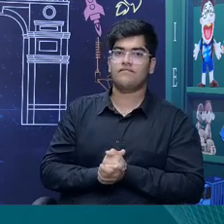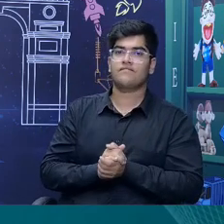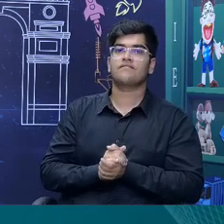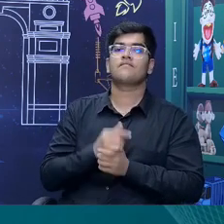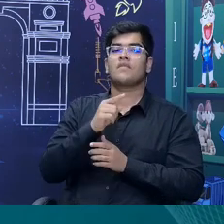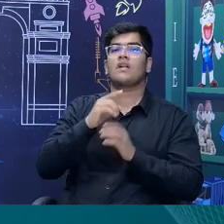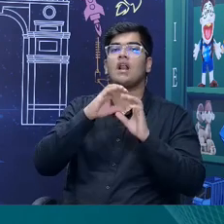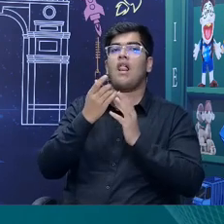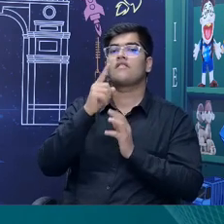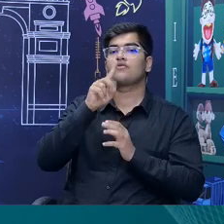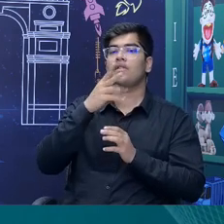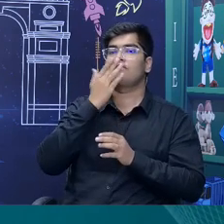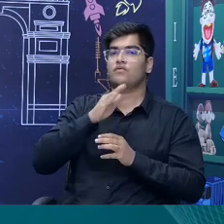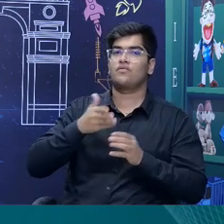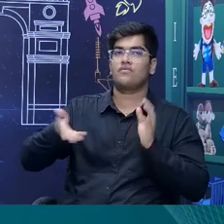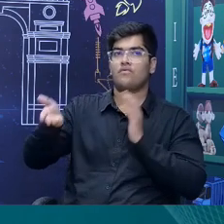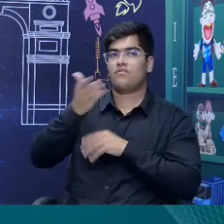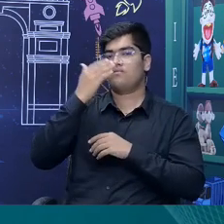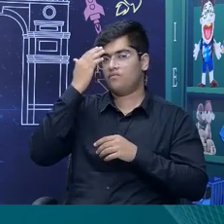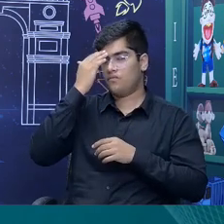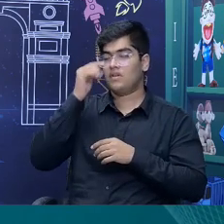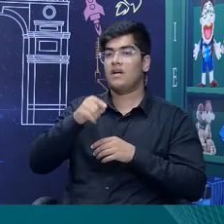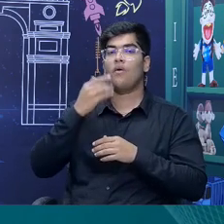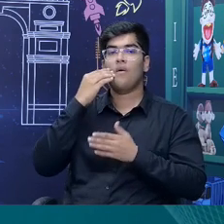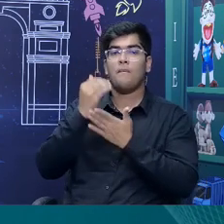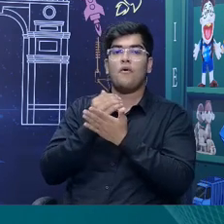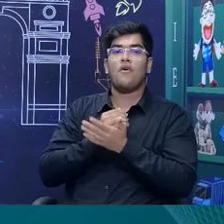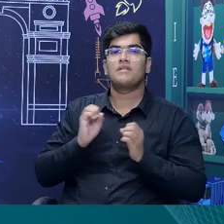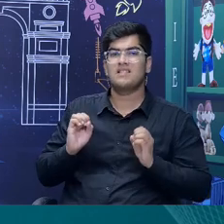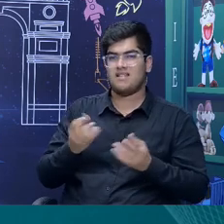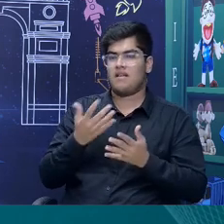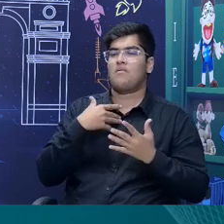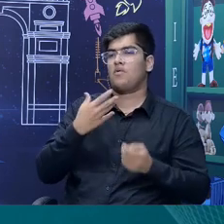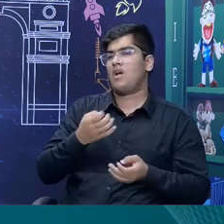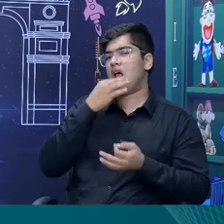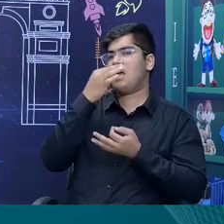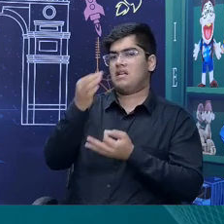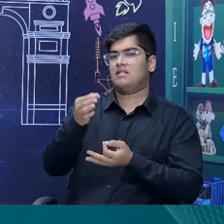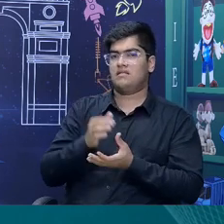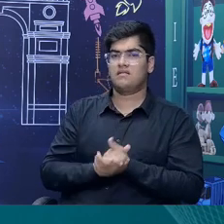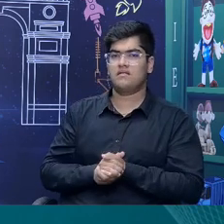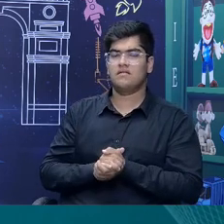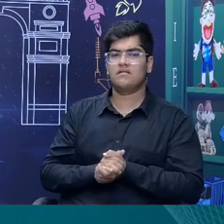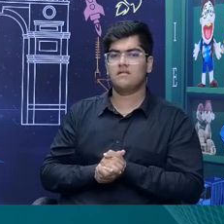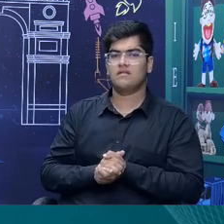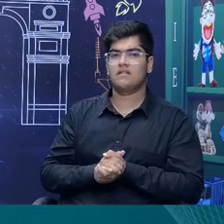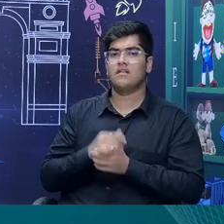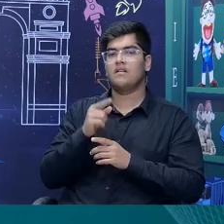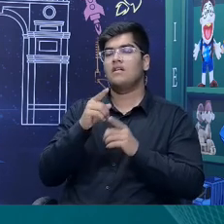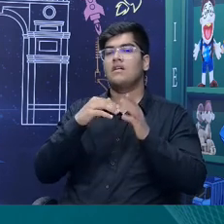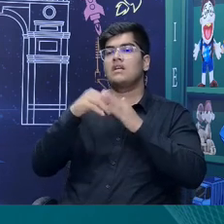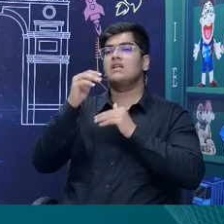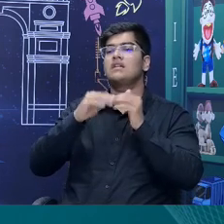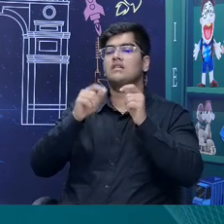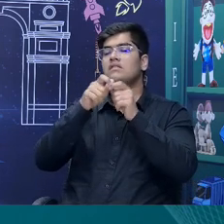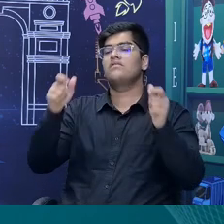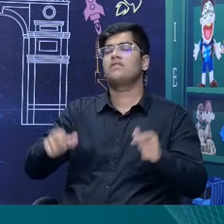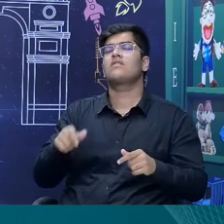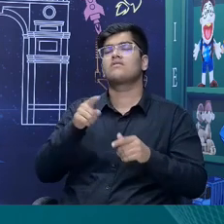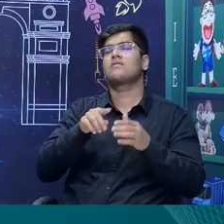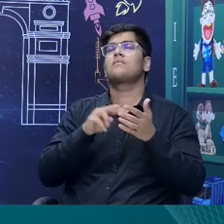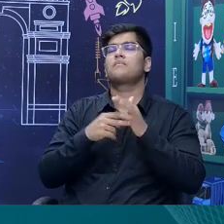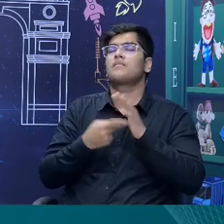के स्टूडेंट हैं आज एन वेरी बिगनिंग ऑफ दिस सेशन हम आपसे जानना चाहेंगे डेमोग्राफी स्ट्रक्चर के बड़े में व्हाट एक्जेक्टली डेमोग्राफिक